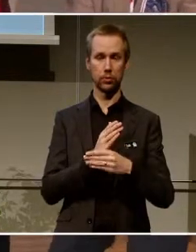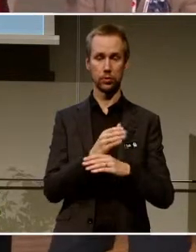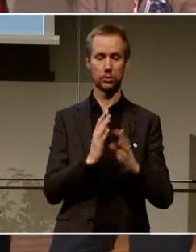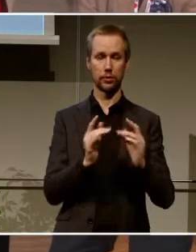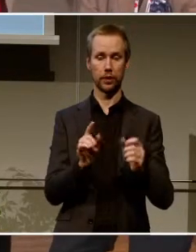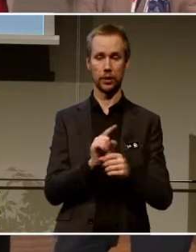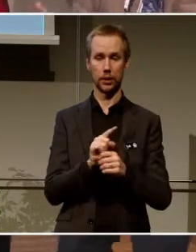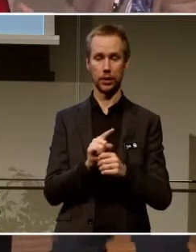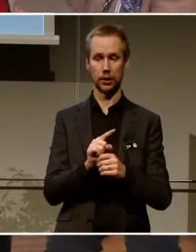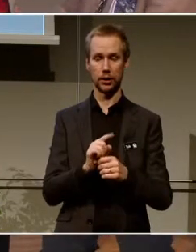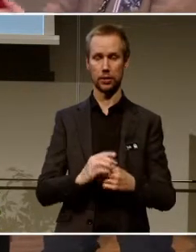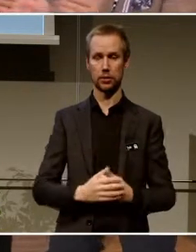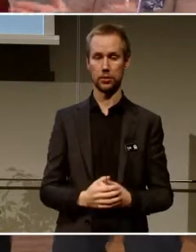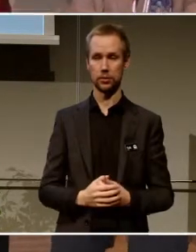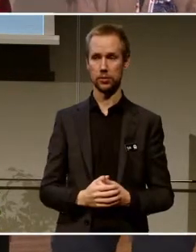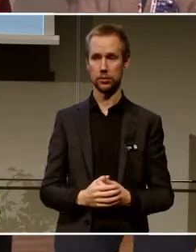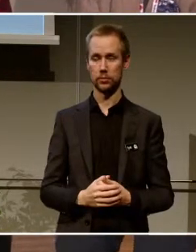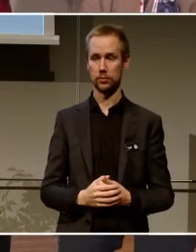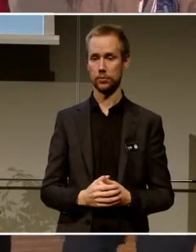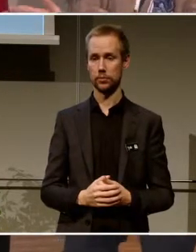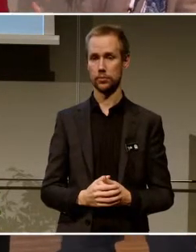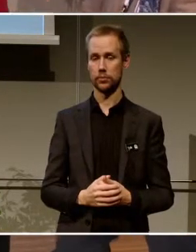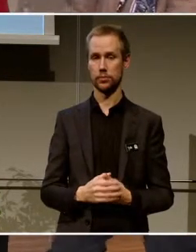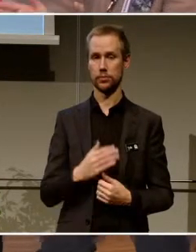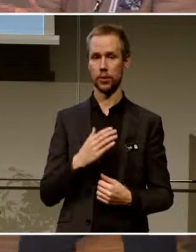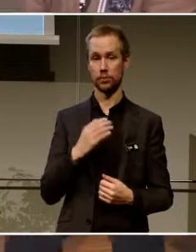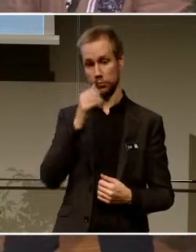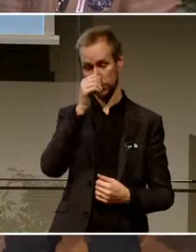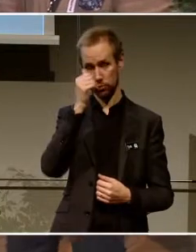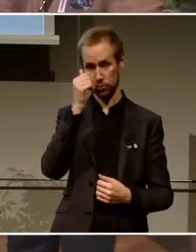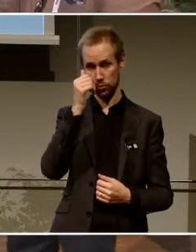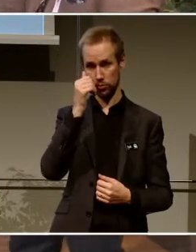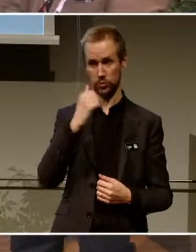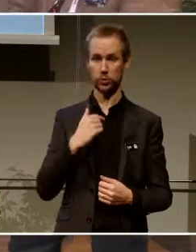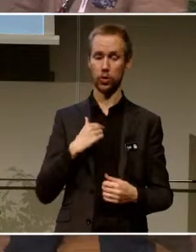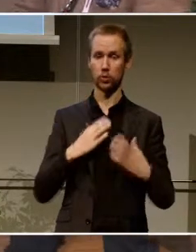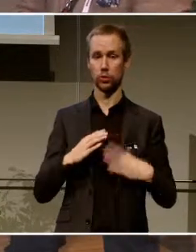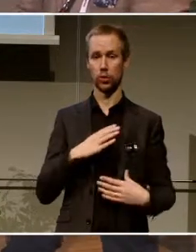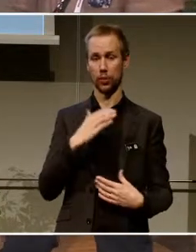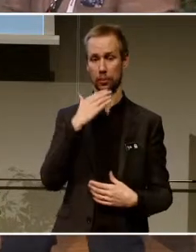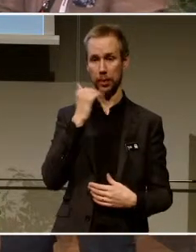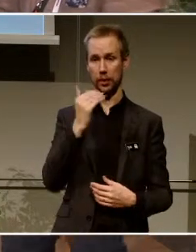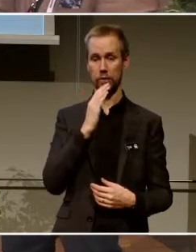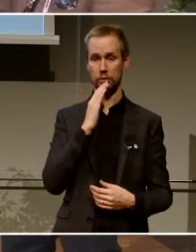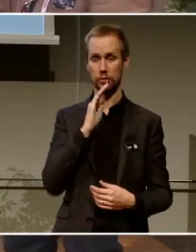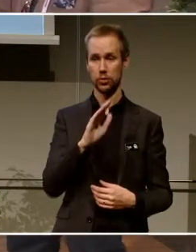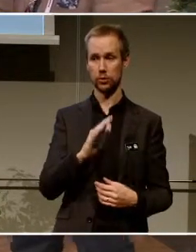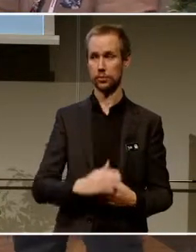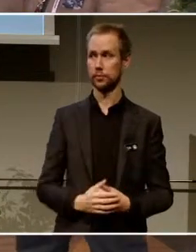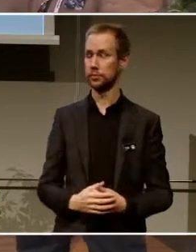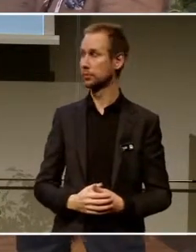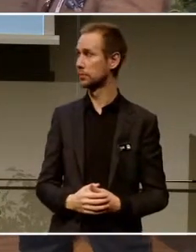kontor. Ja. Jag kommer inte så långt med det, men det är liksom mitt svar. Jag önskar att jag hade ett bättre svar. Systemet är inte läsligt från